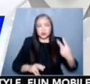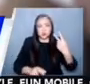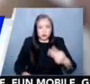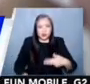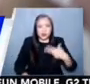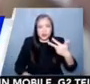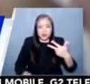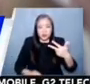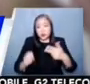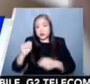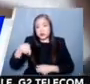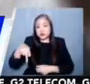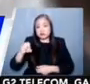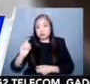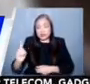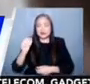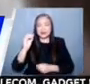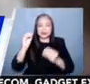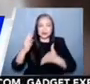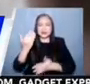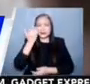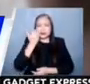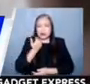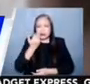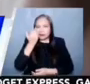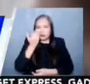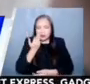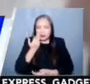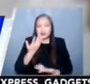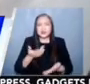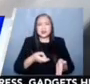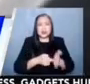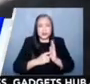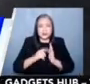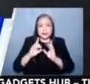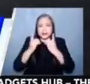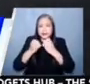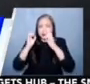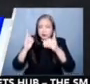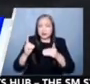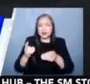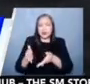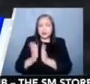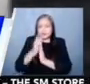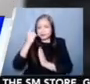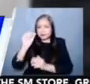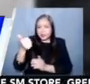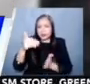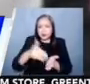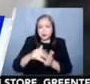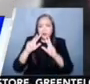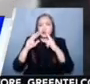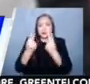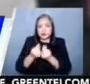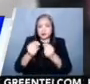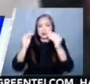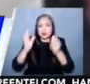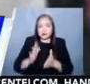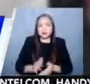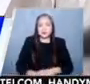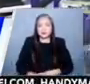teacher nagre-request ang dep ed taon-taon ng 10,000 Tama po no na item one ah